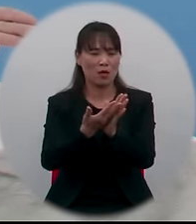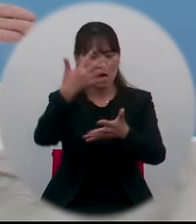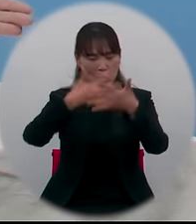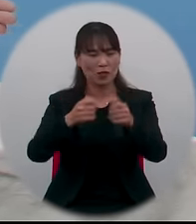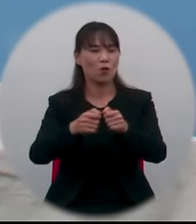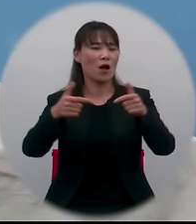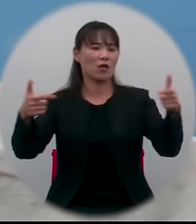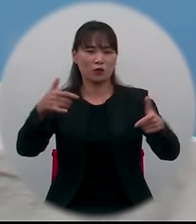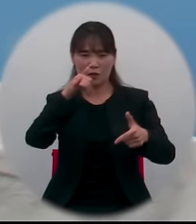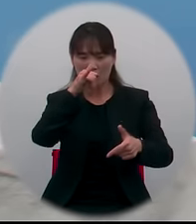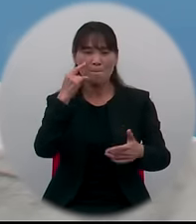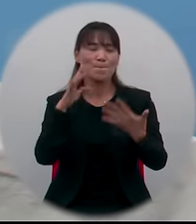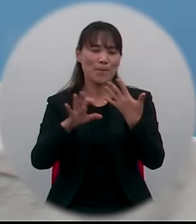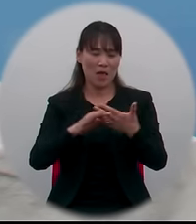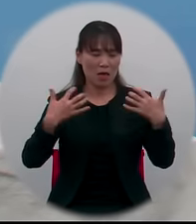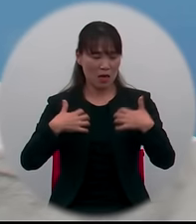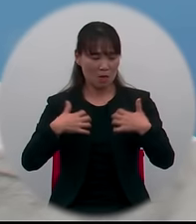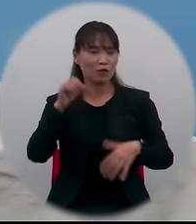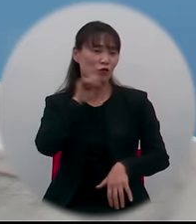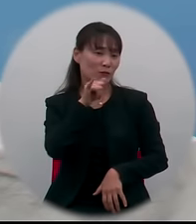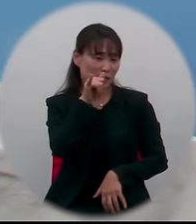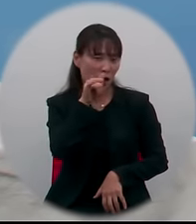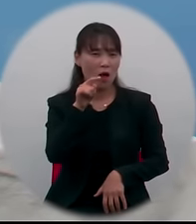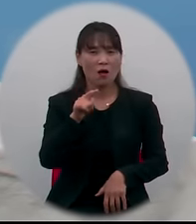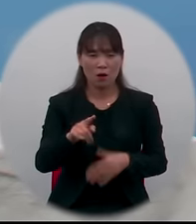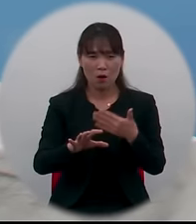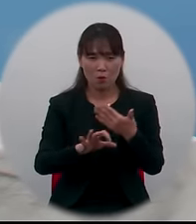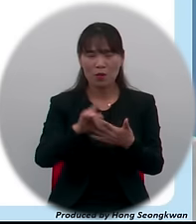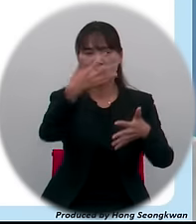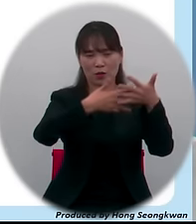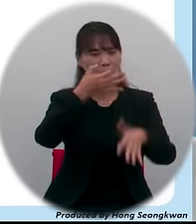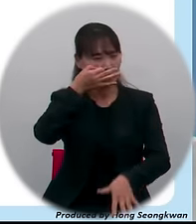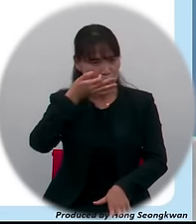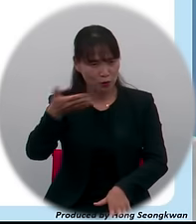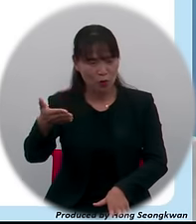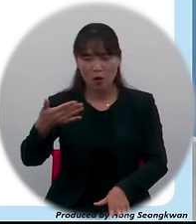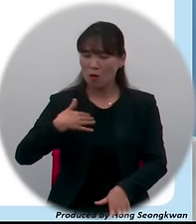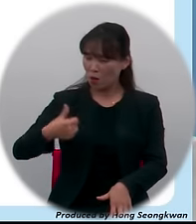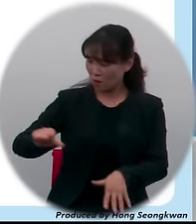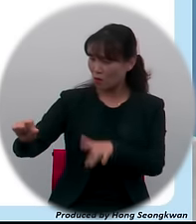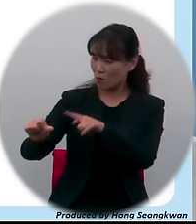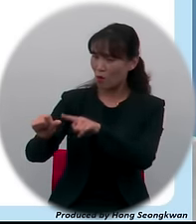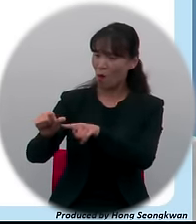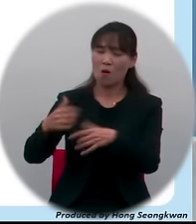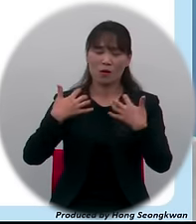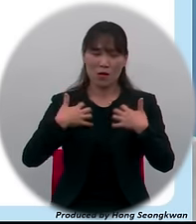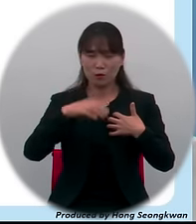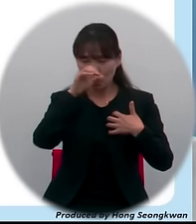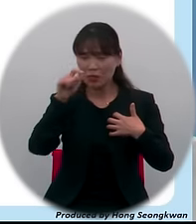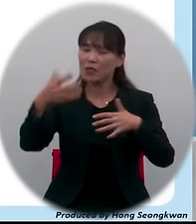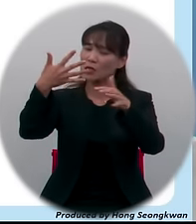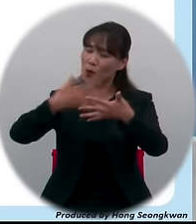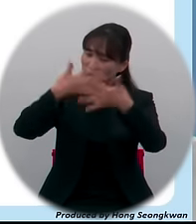이용하게 됩니다 만약에 게임에 취미가 있었던 아이들이라 한다면 다음에 영상을 보여 주세요 아들아 너 게임